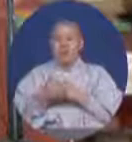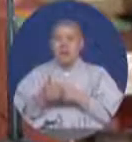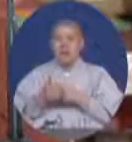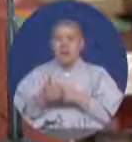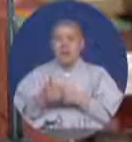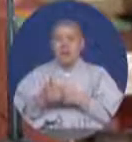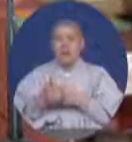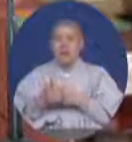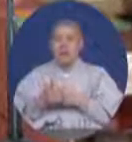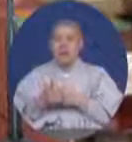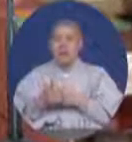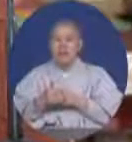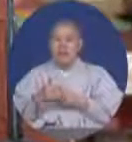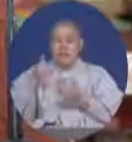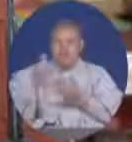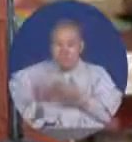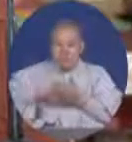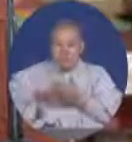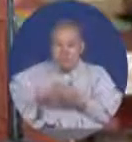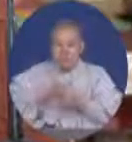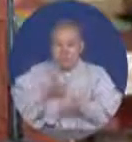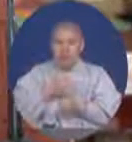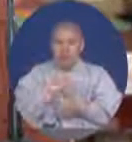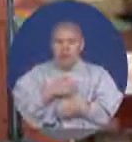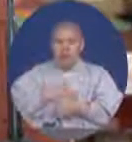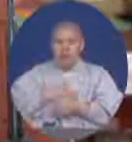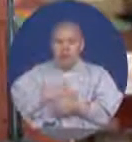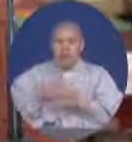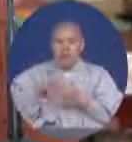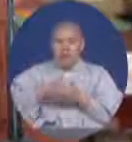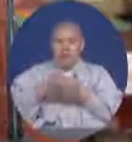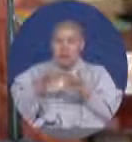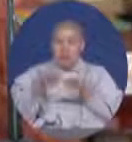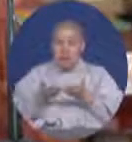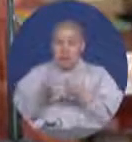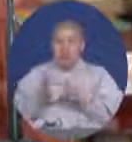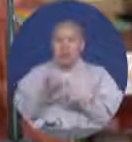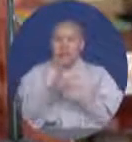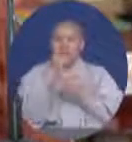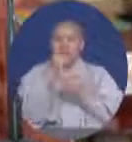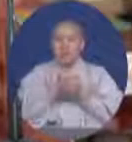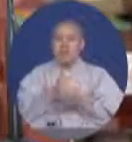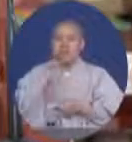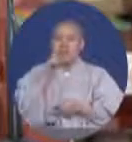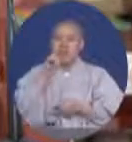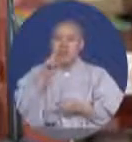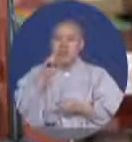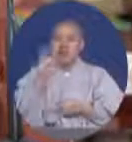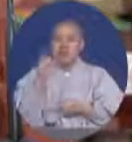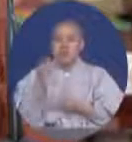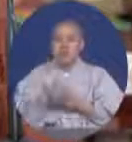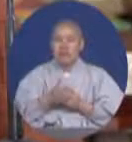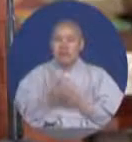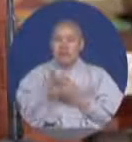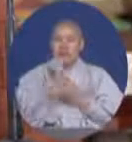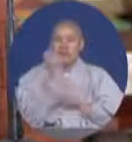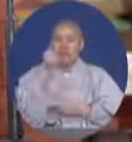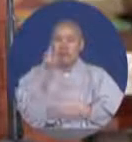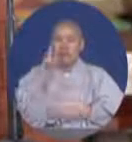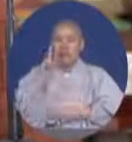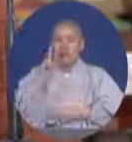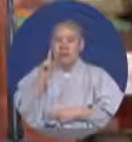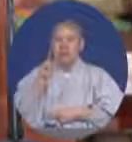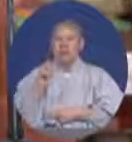하는 것은 절을 하는 나와 절받는 부처님이 하나가 되는 거예요. 이게